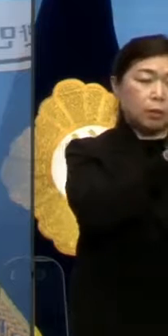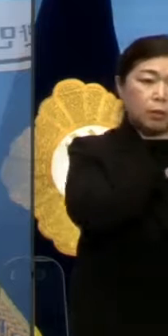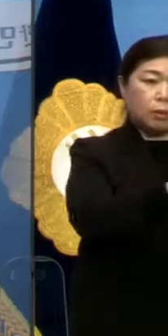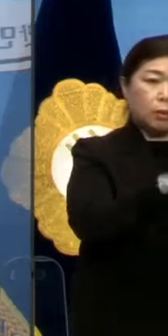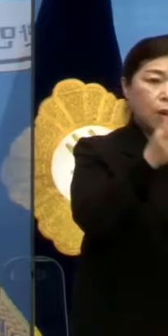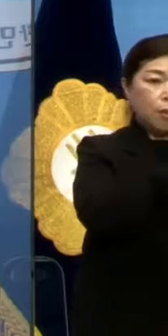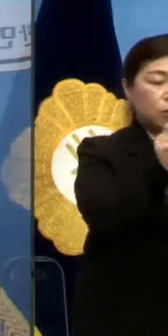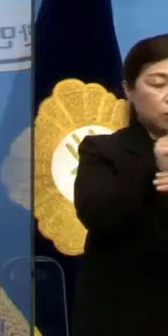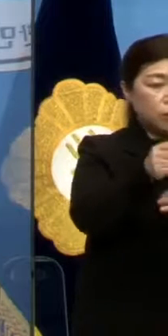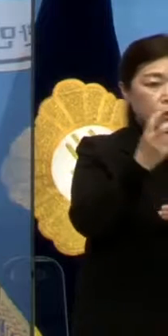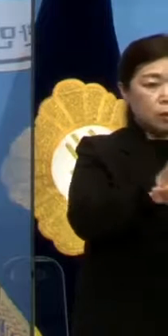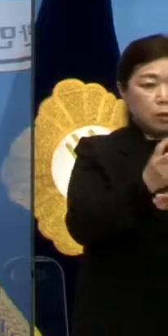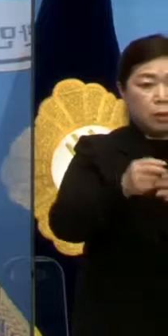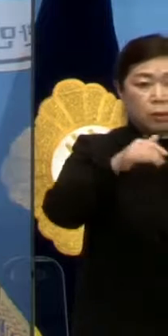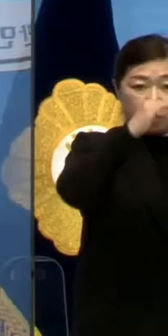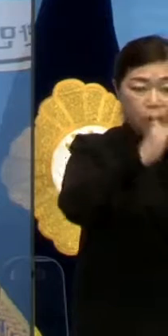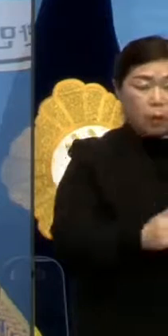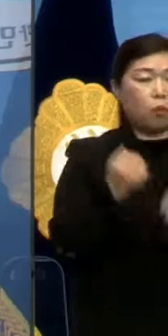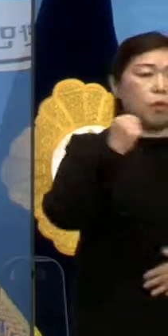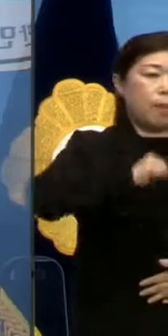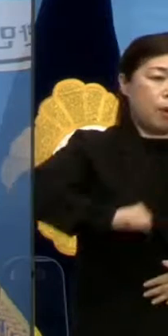감찰 규정 등 법령에